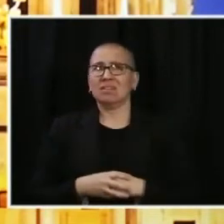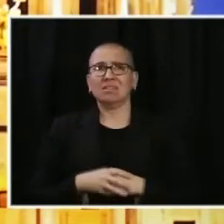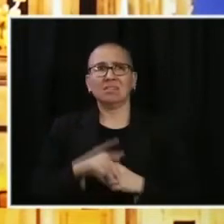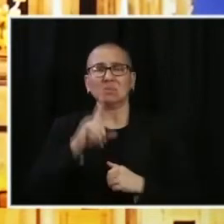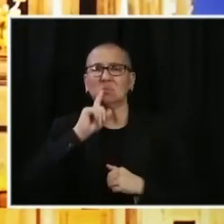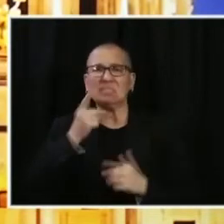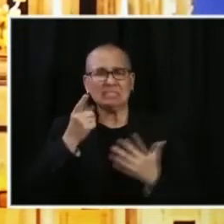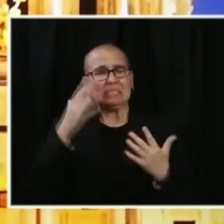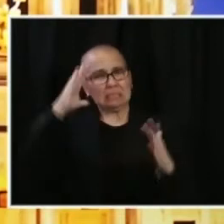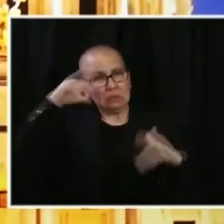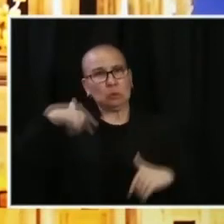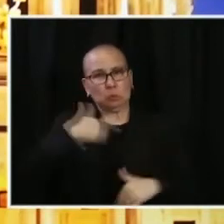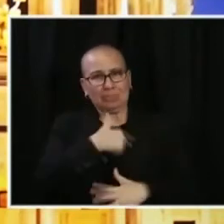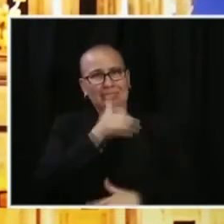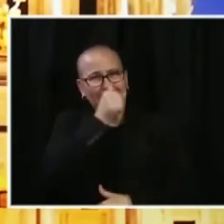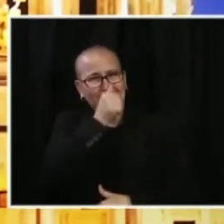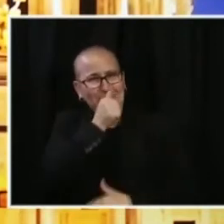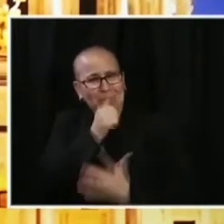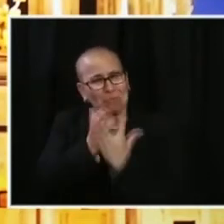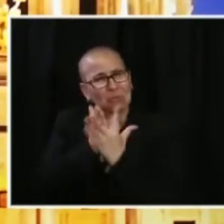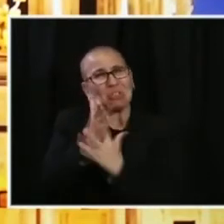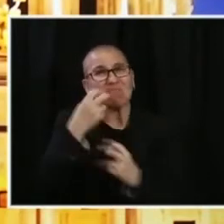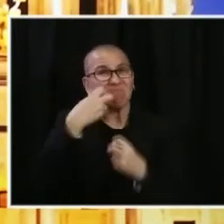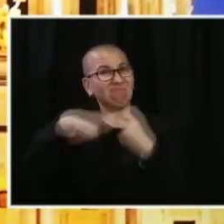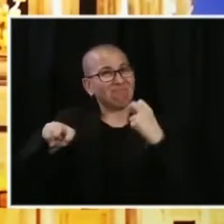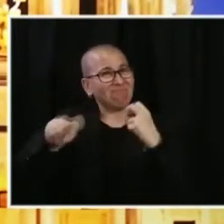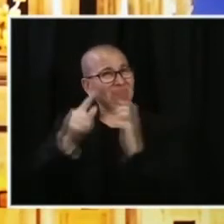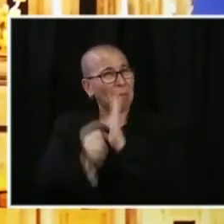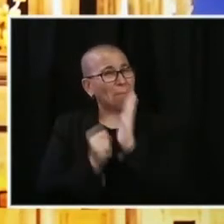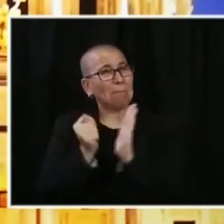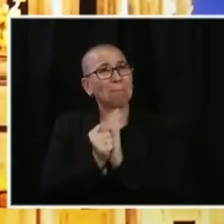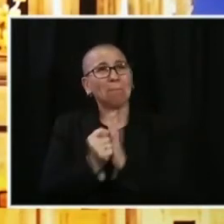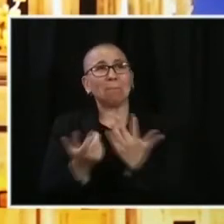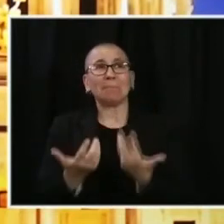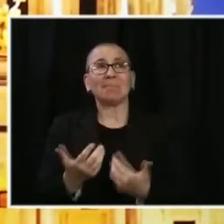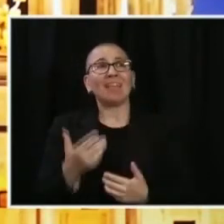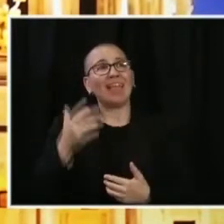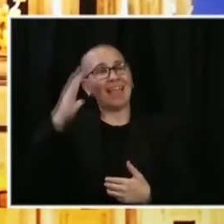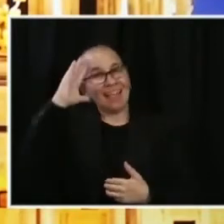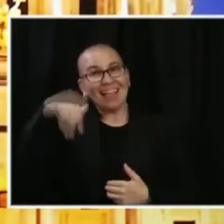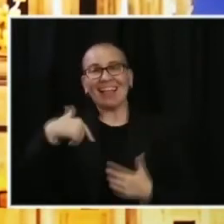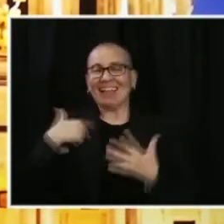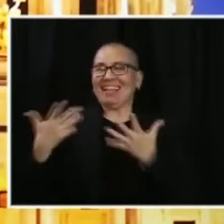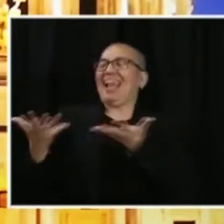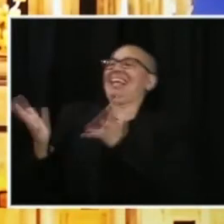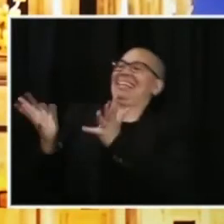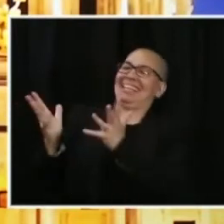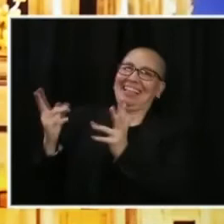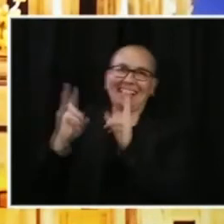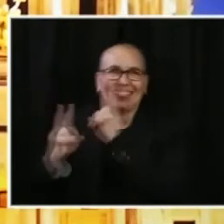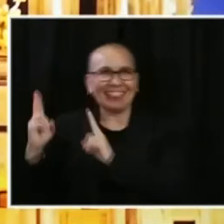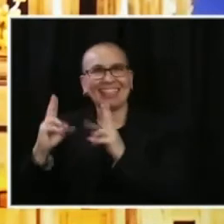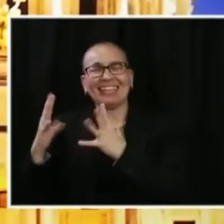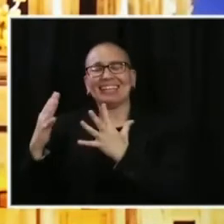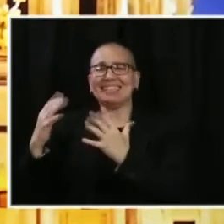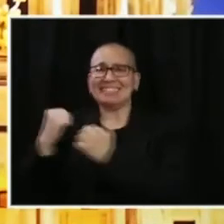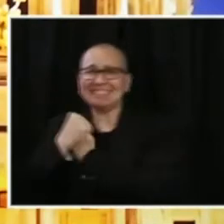cả là một thiện như thế là một thiện gì chị họ kể họ nhà nó cho này tốt cả họ kể là một nhà